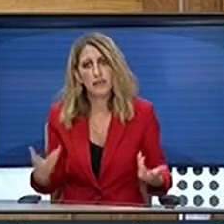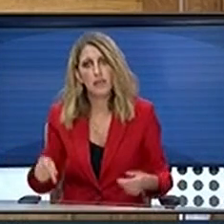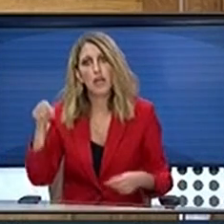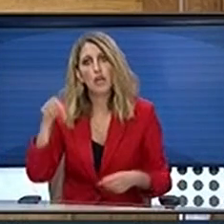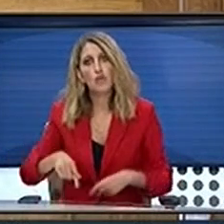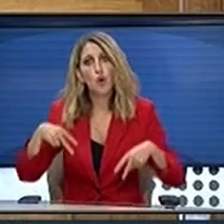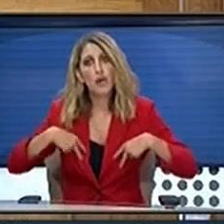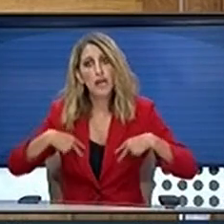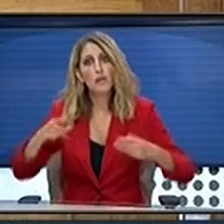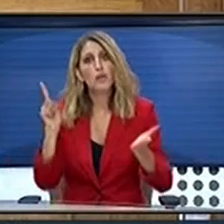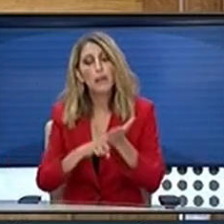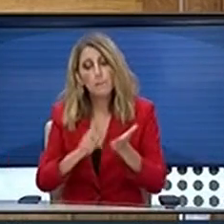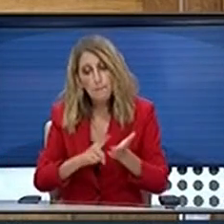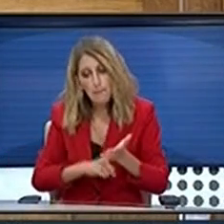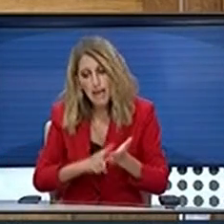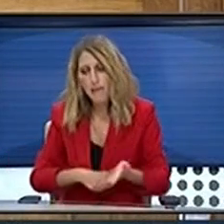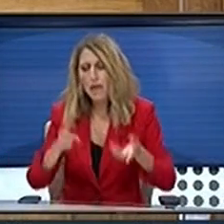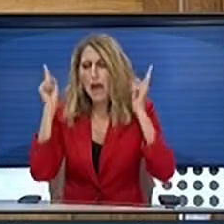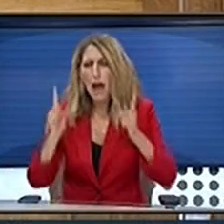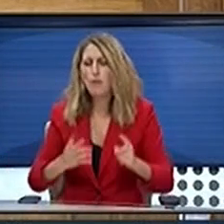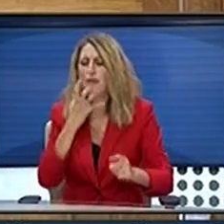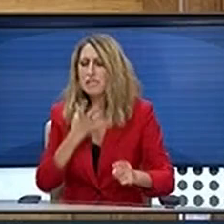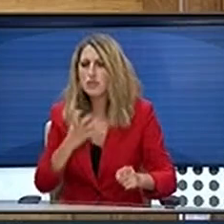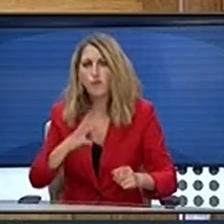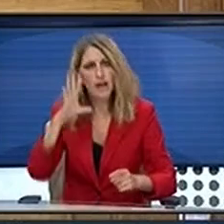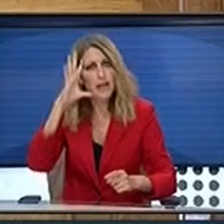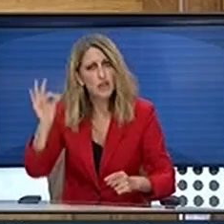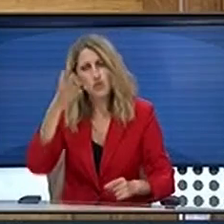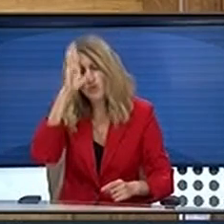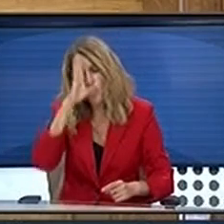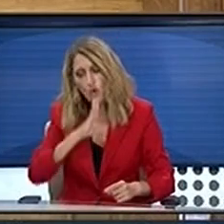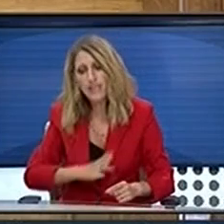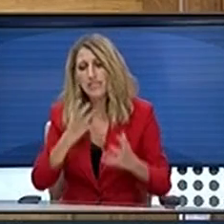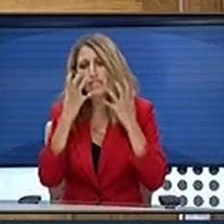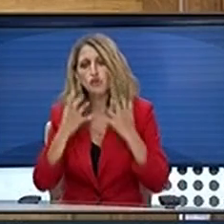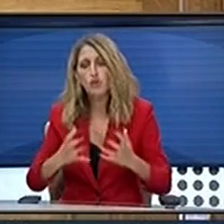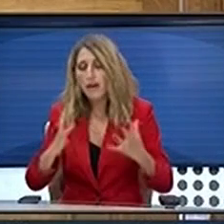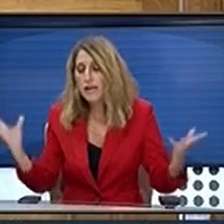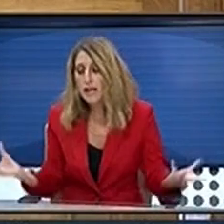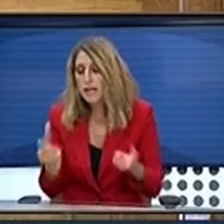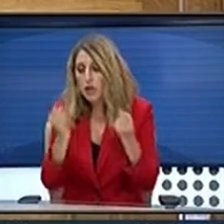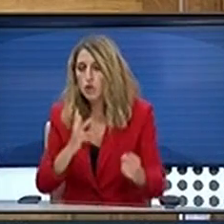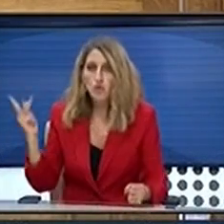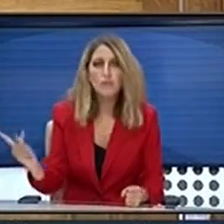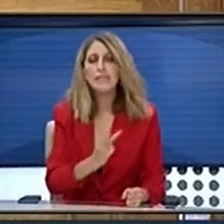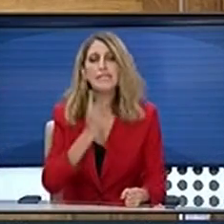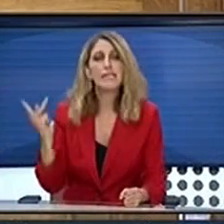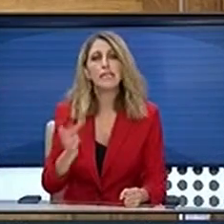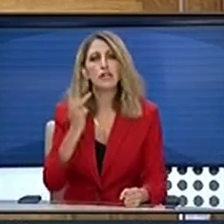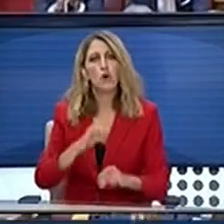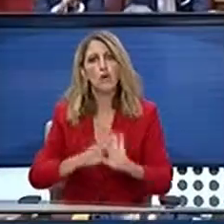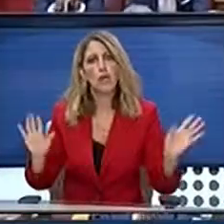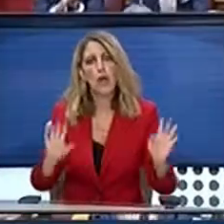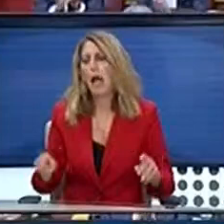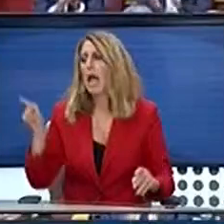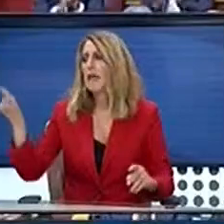της κοινωνίας εν μέσω αυτής της κρίσης. Έρχεστε και ζητάτε εκλογές και να οδηγήσετε τη χώρα στην αστάθεια για να κάνετε